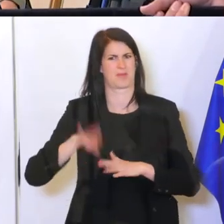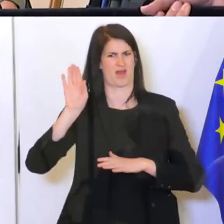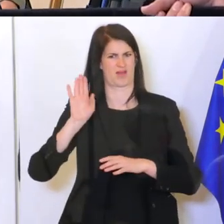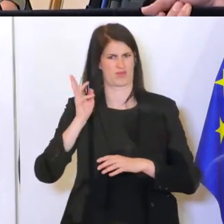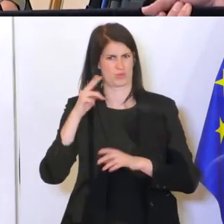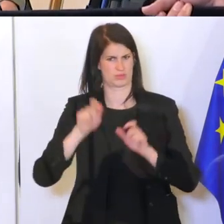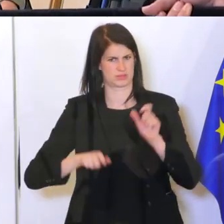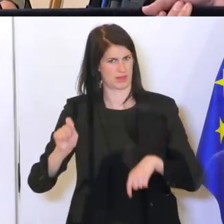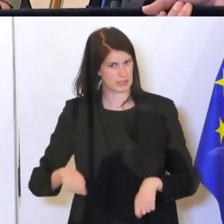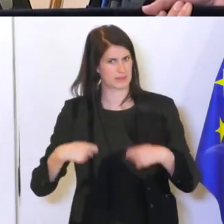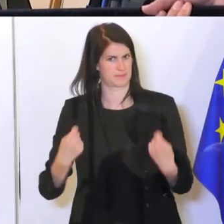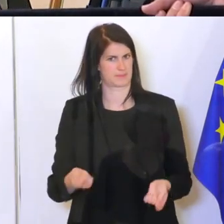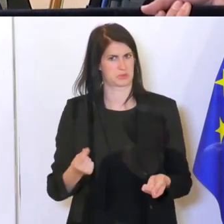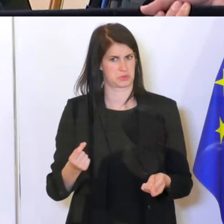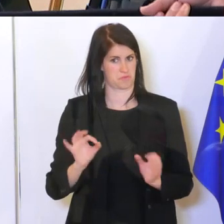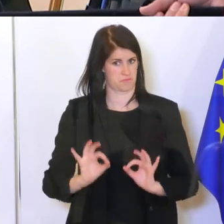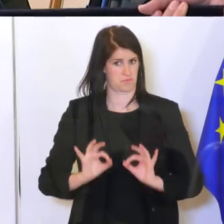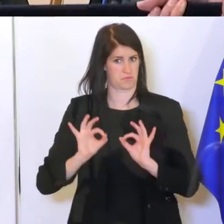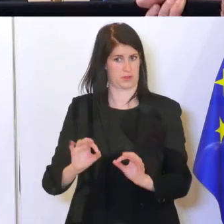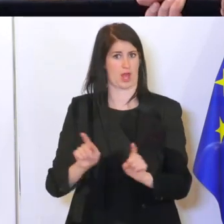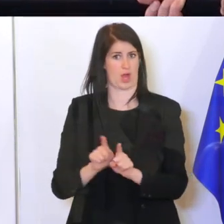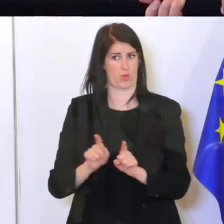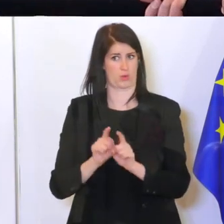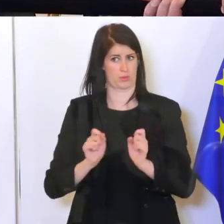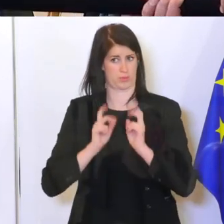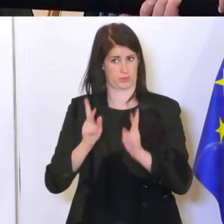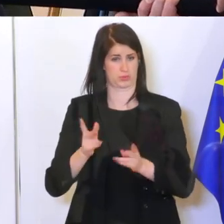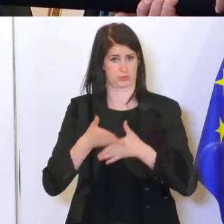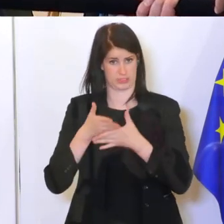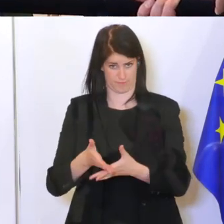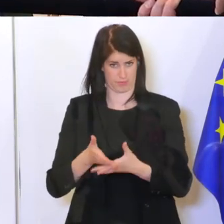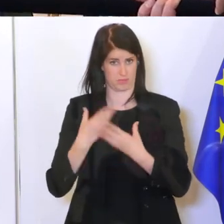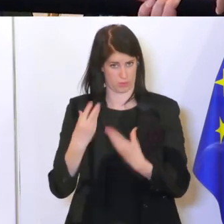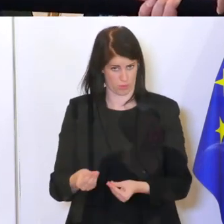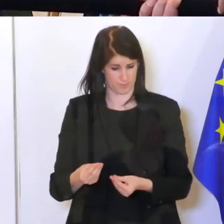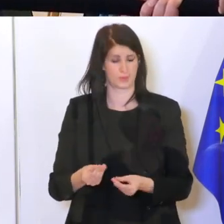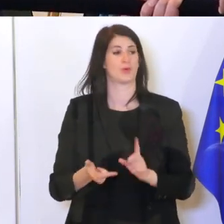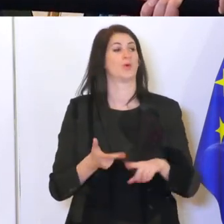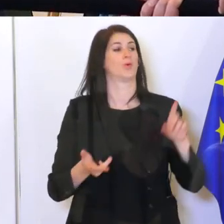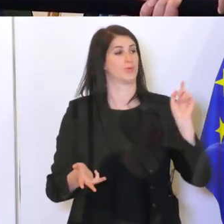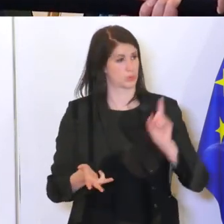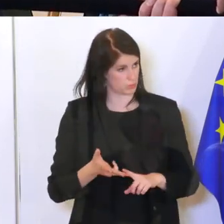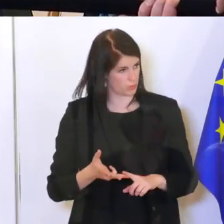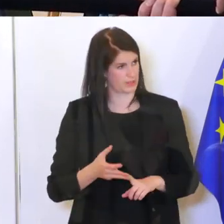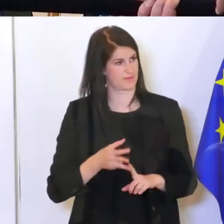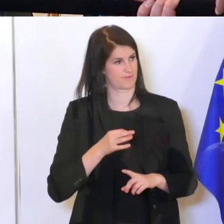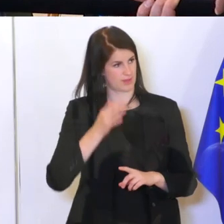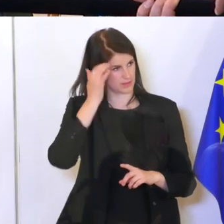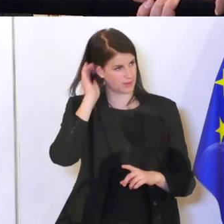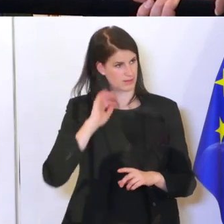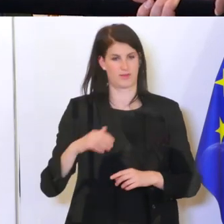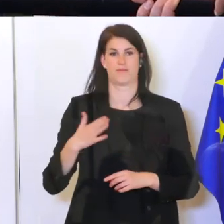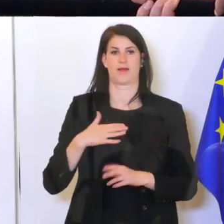die auch irgendeine Überbrückungshilfe oder Überbrückungsfinanzierung angedacht? Und jetzt habe ich noch eine abschließende Frage, die mir von der